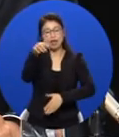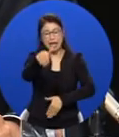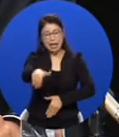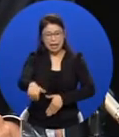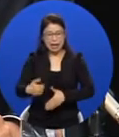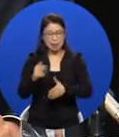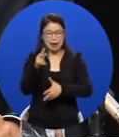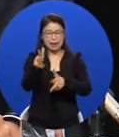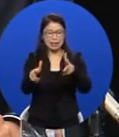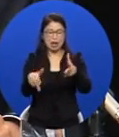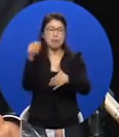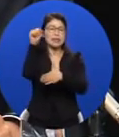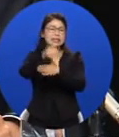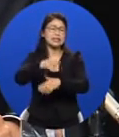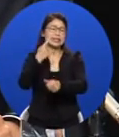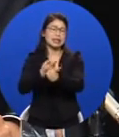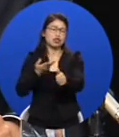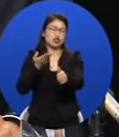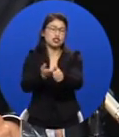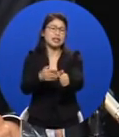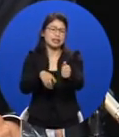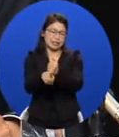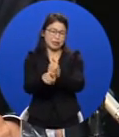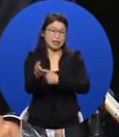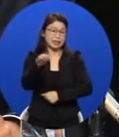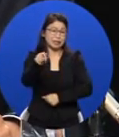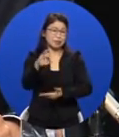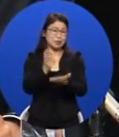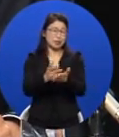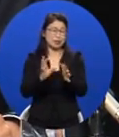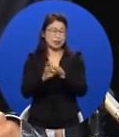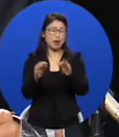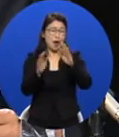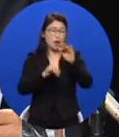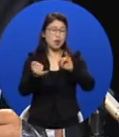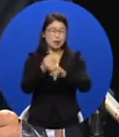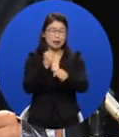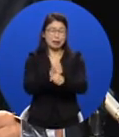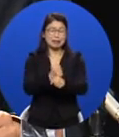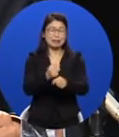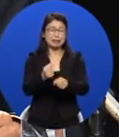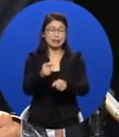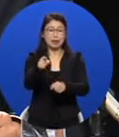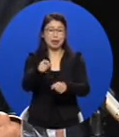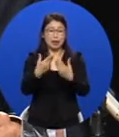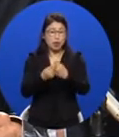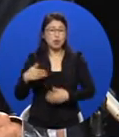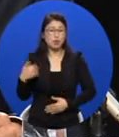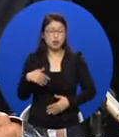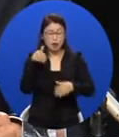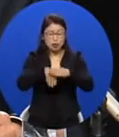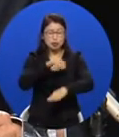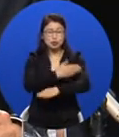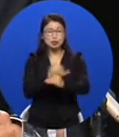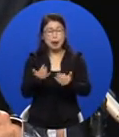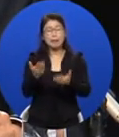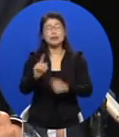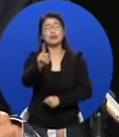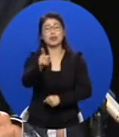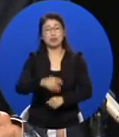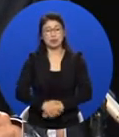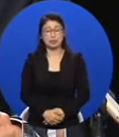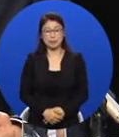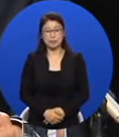개발사업을 승인하자 이런 제도입니다. 그런데 그 제도에 대해서 공약을 해놓으시고 모르시면 유권자는 어떤 판단을 하겠습니까?